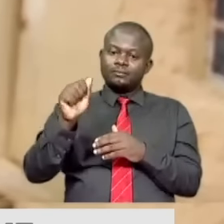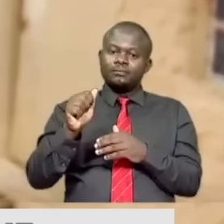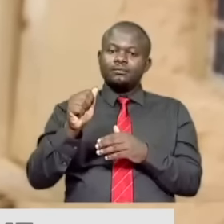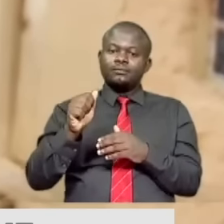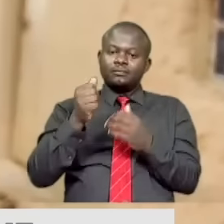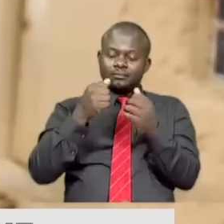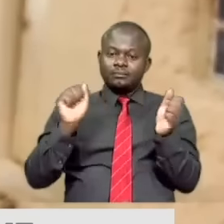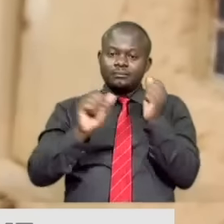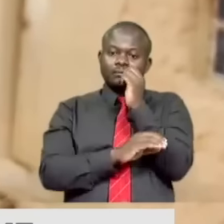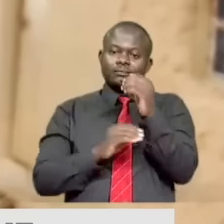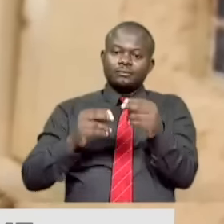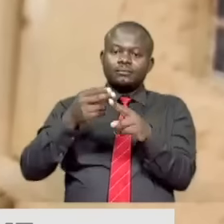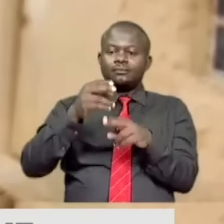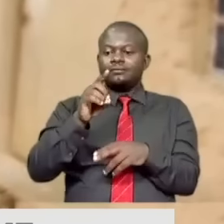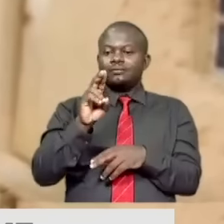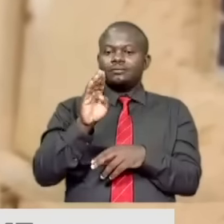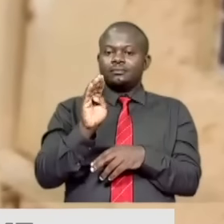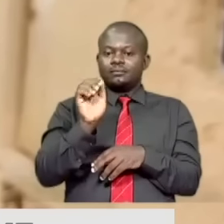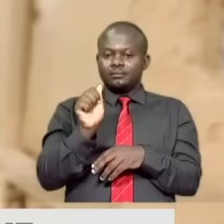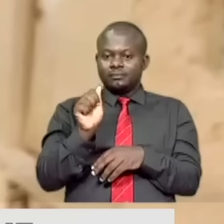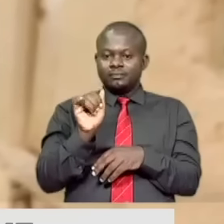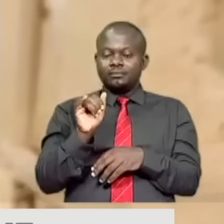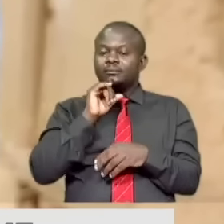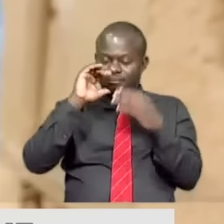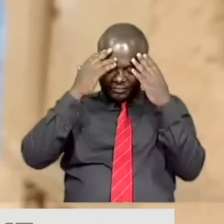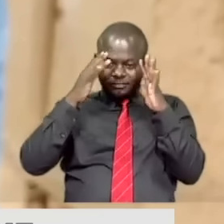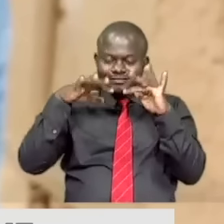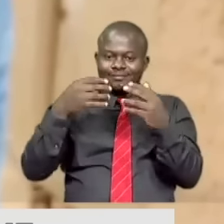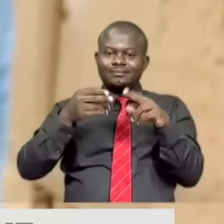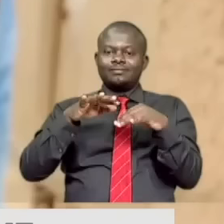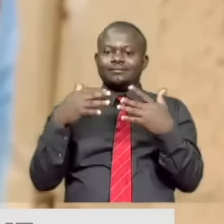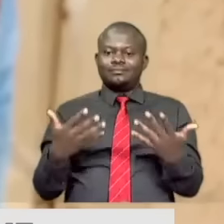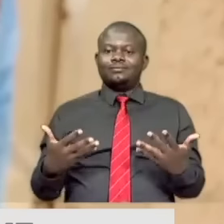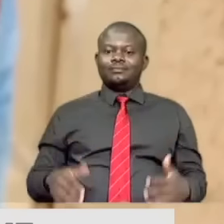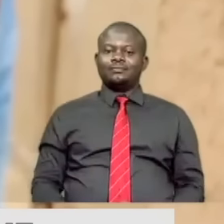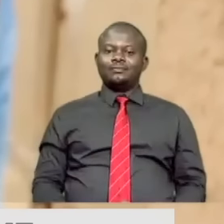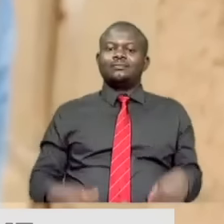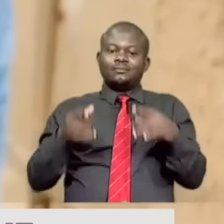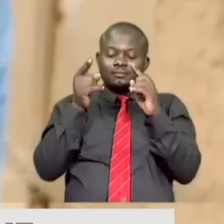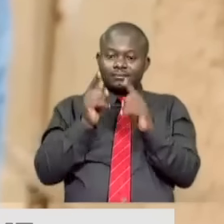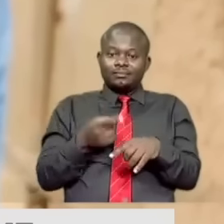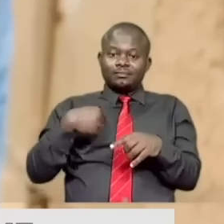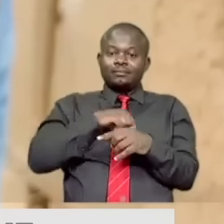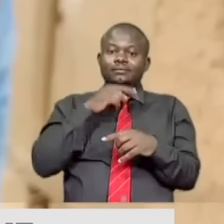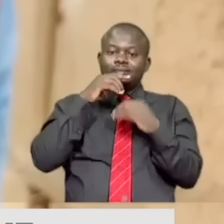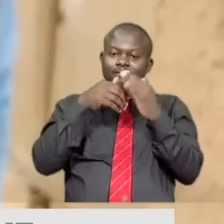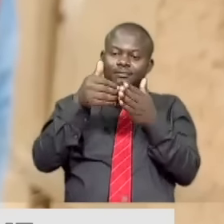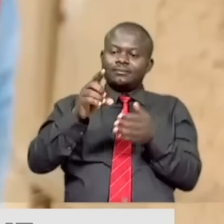Dubai ariko kuna hitire Dubai ntago mbizi ukuntu byaturutse yageze hano rero aravuga ati ni